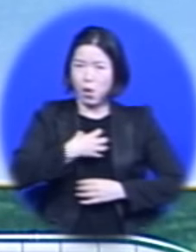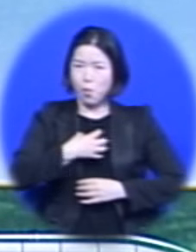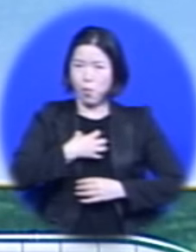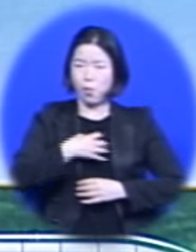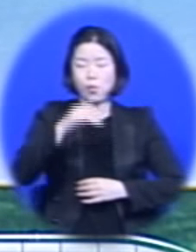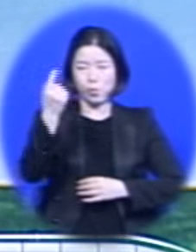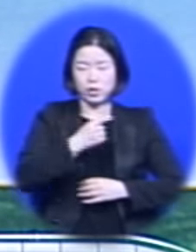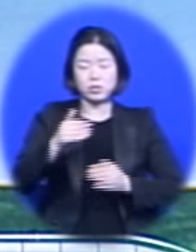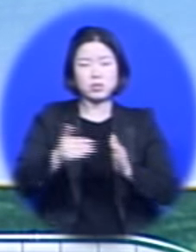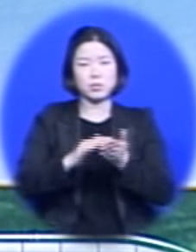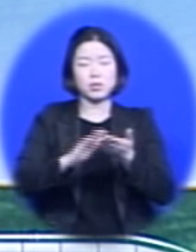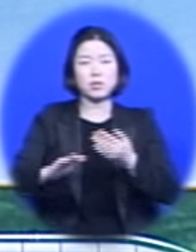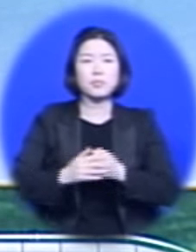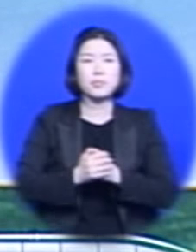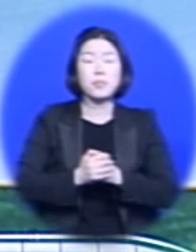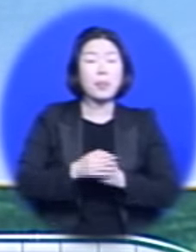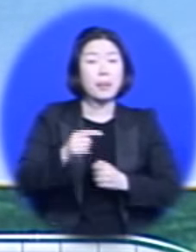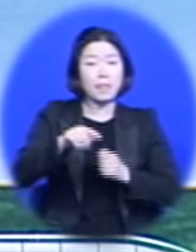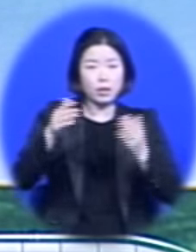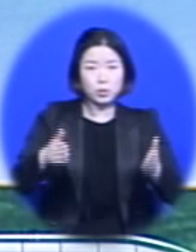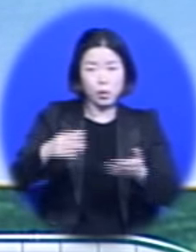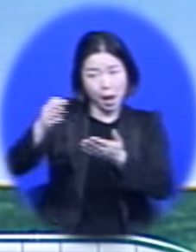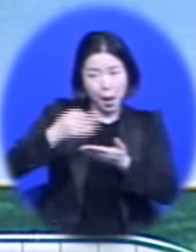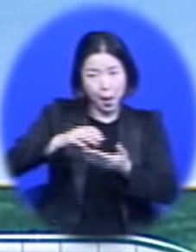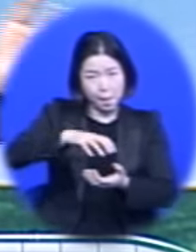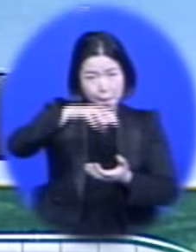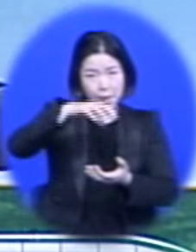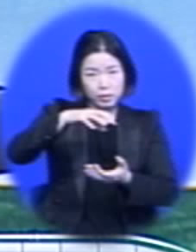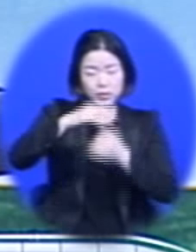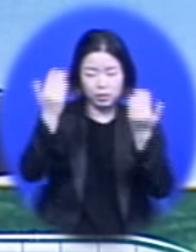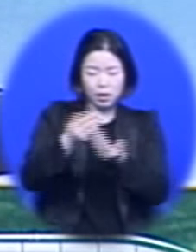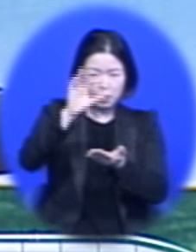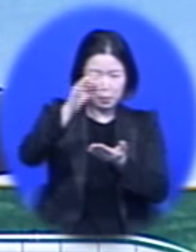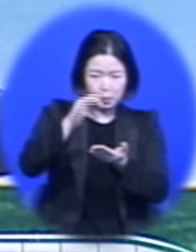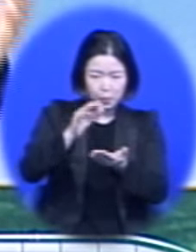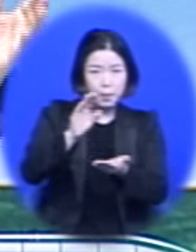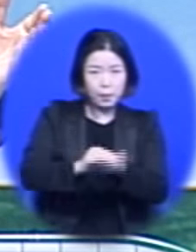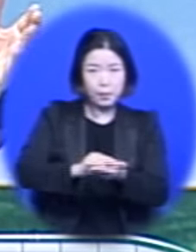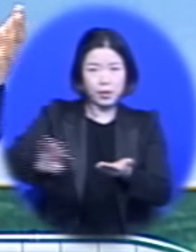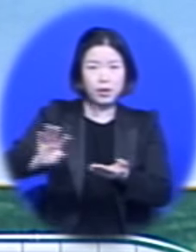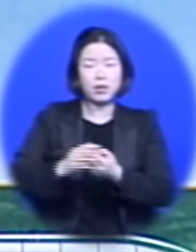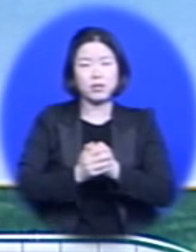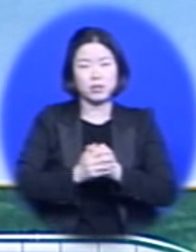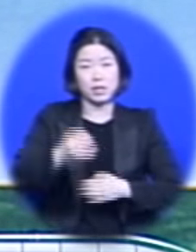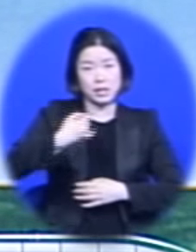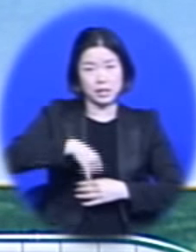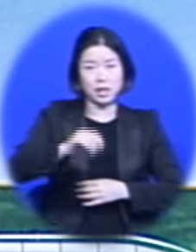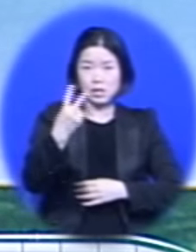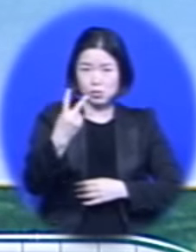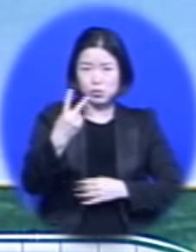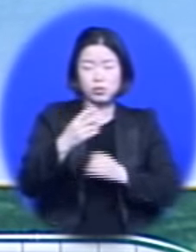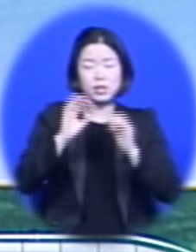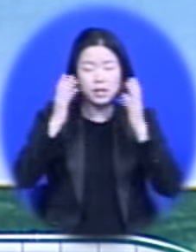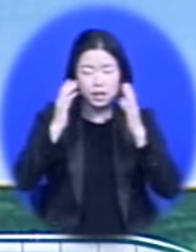온 겁니다. 그동안 벌어놓은 거 다 없어졌어요. 딸 둘, 어린 딸